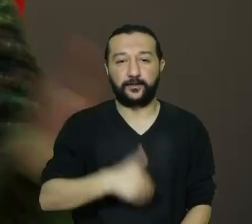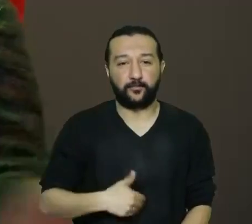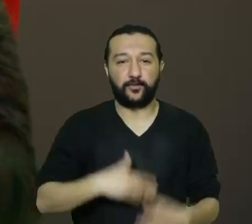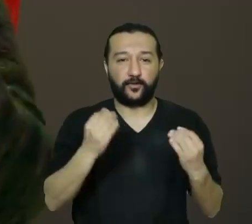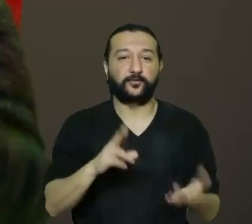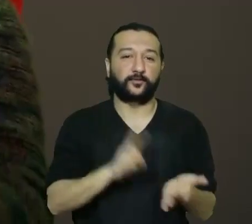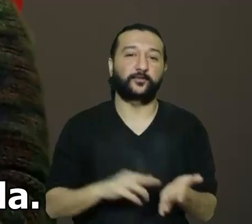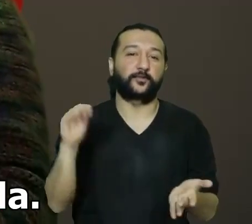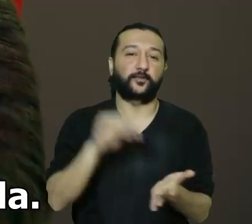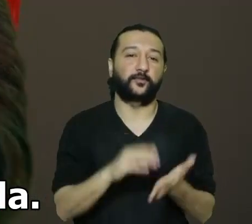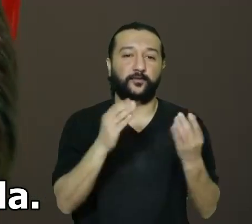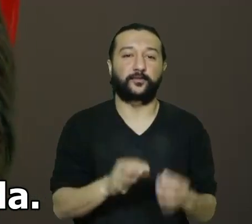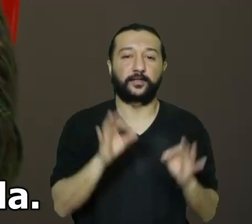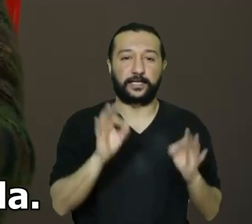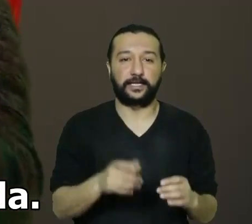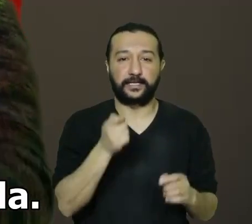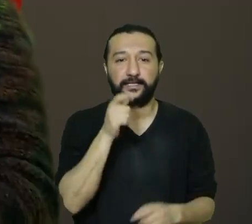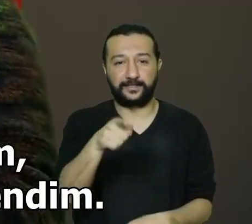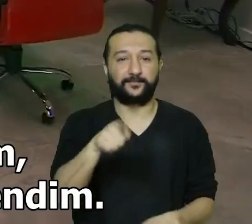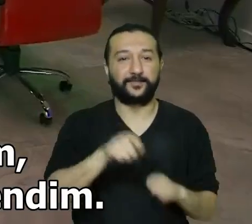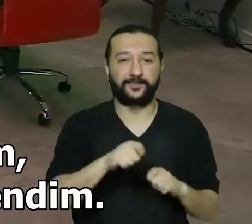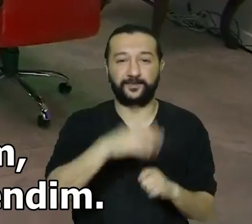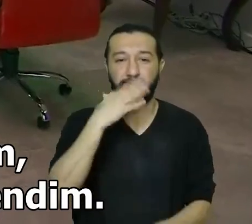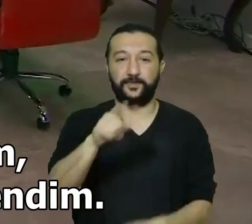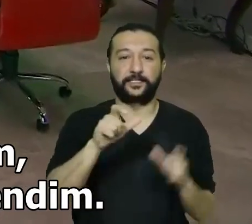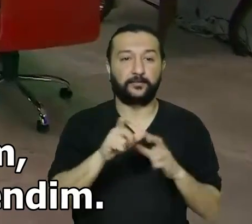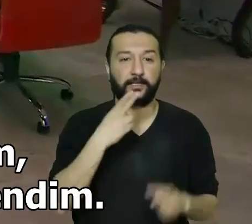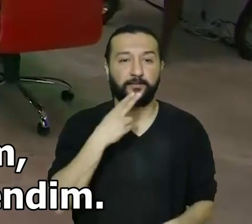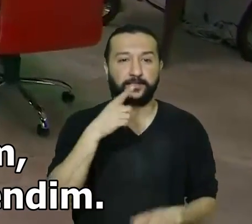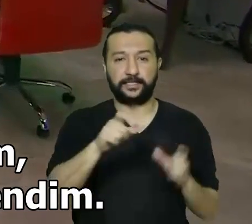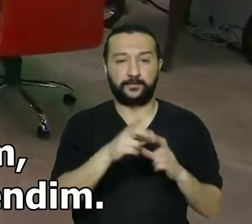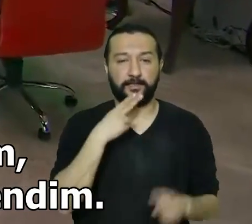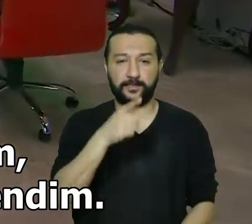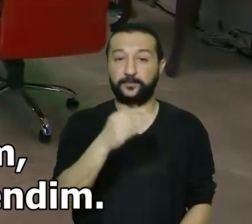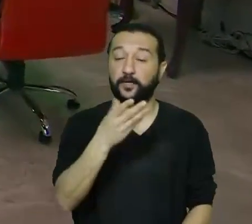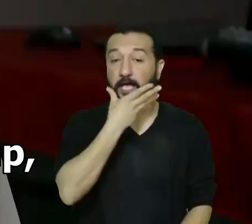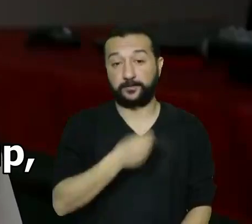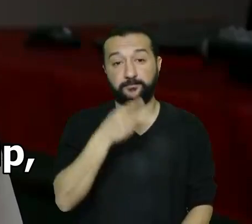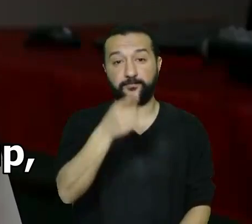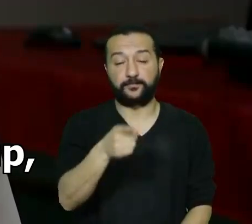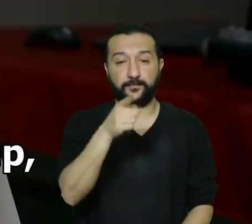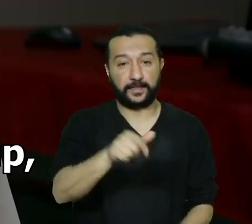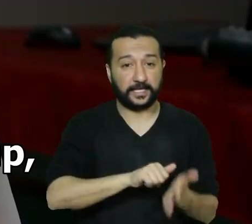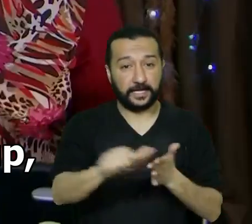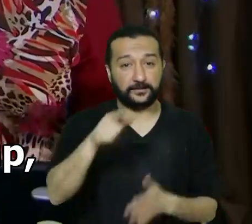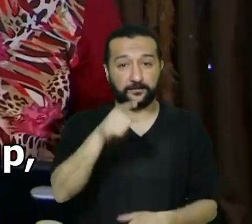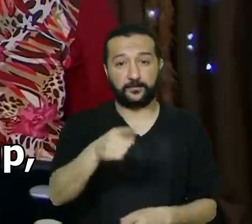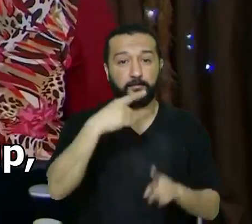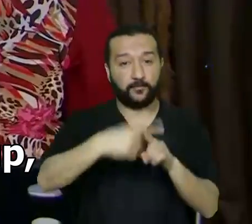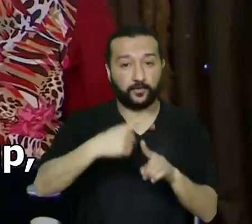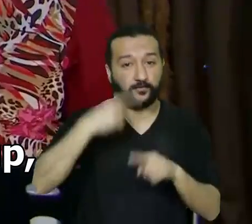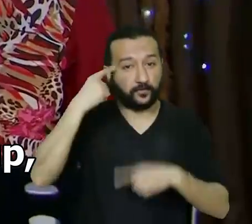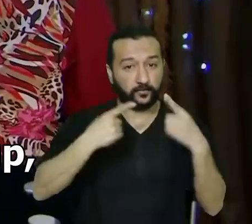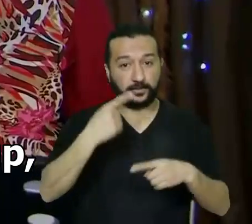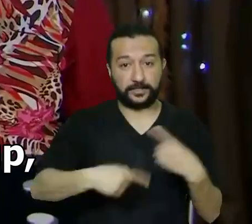diye de böyle jüri koyduk yani. Böyle SMS falan yok ki bunda. Serpil Hanım. Size de çok güzeldim. Sen her şeyi olumlu